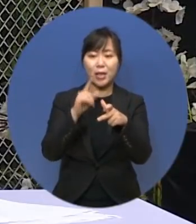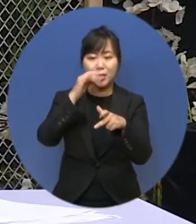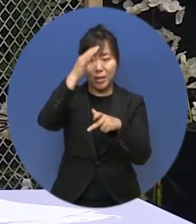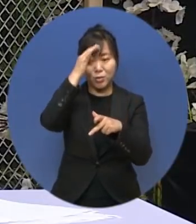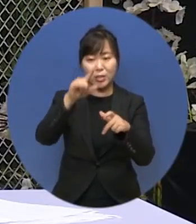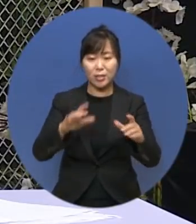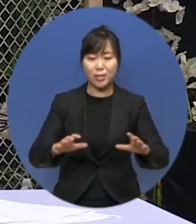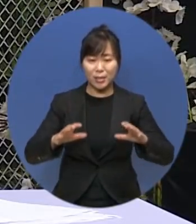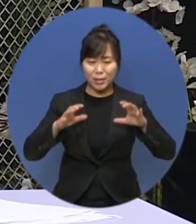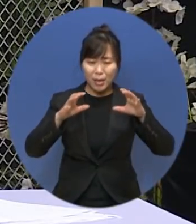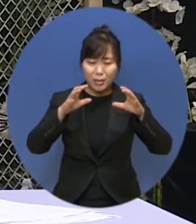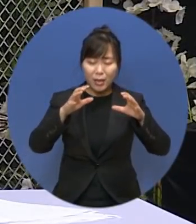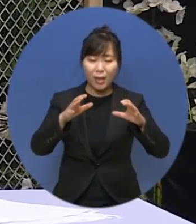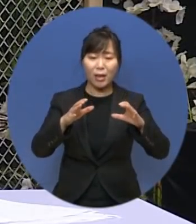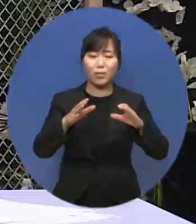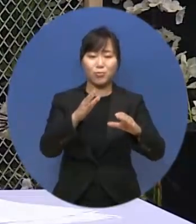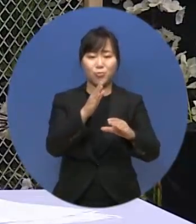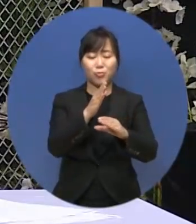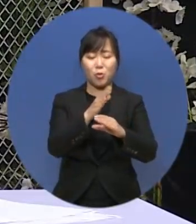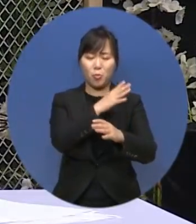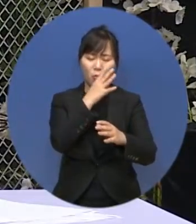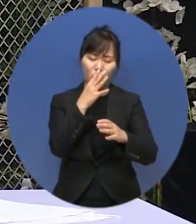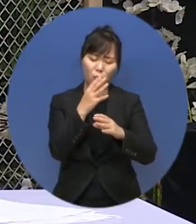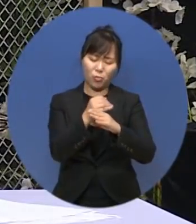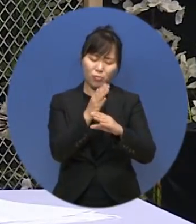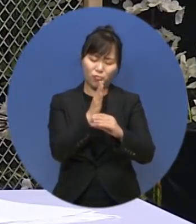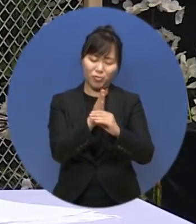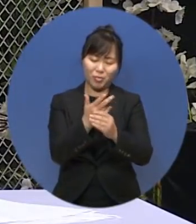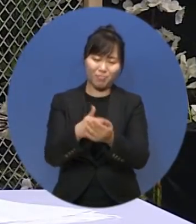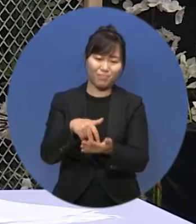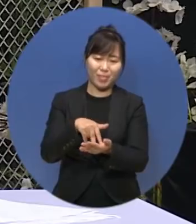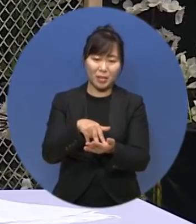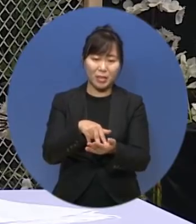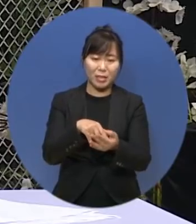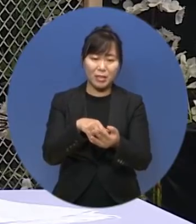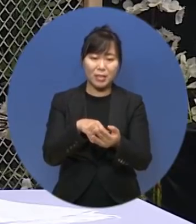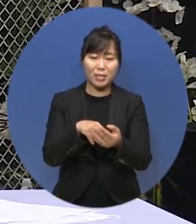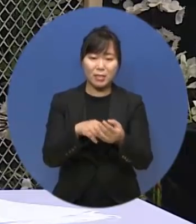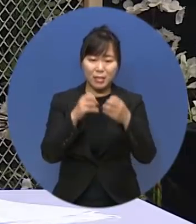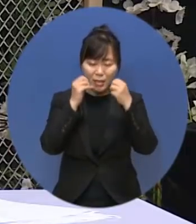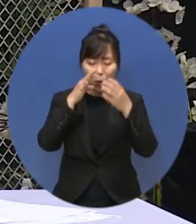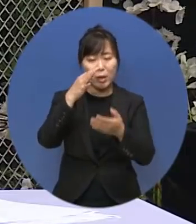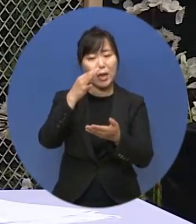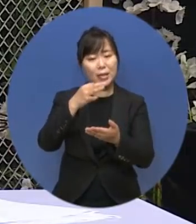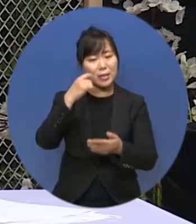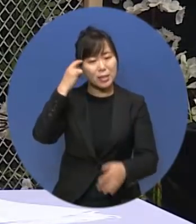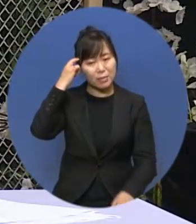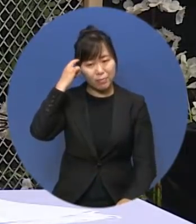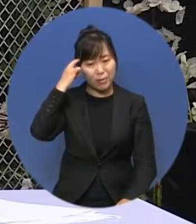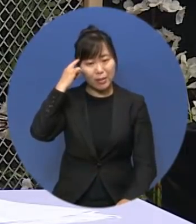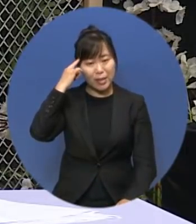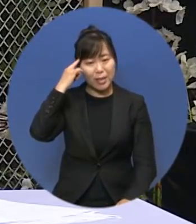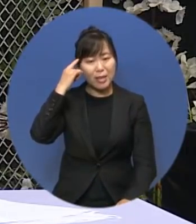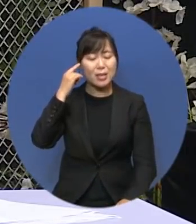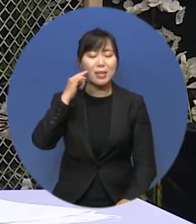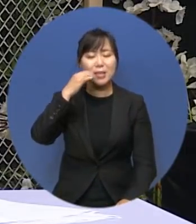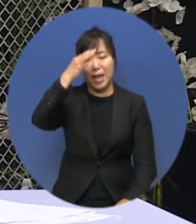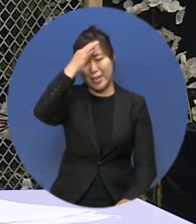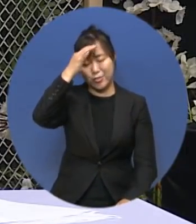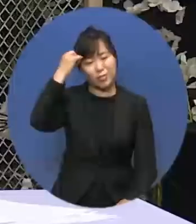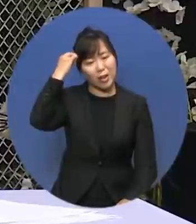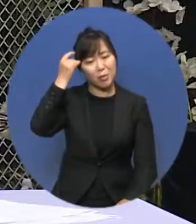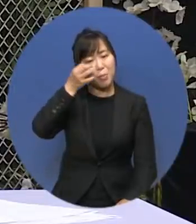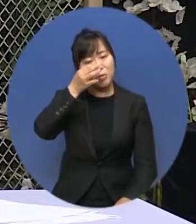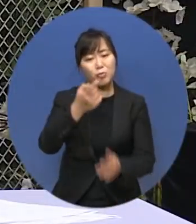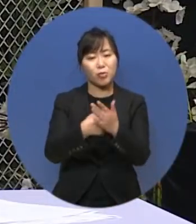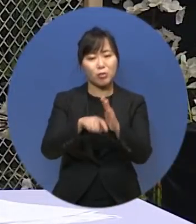이 세상에 좀 중심에 세워져서 이 사회의 새로운 가치관과 예술관을 좀 던져주기 위해서